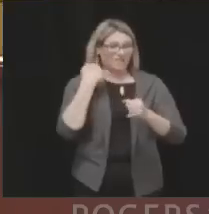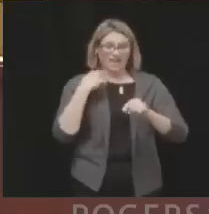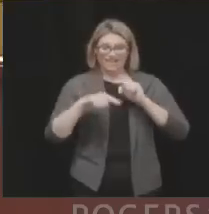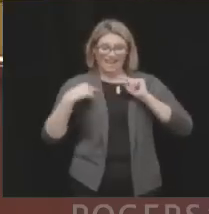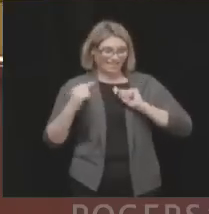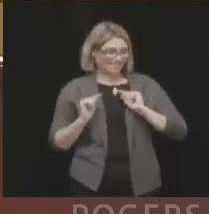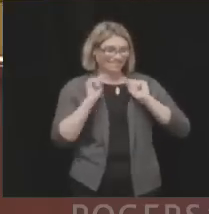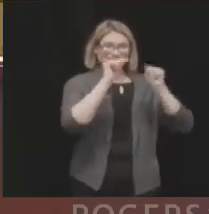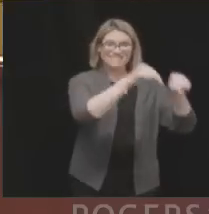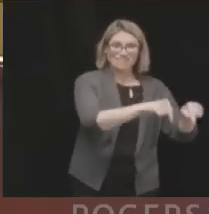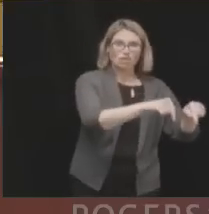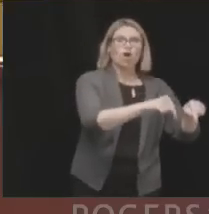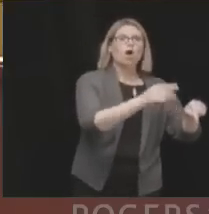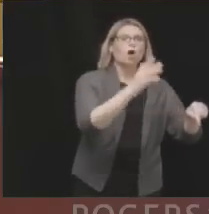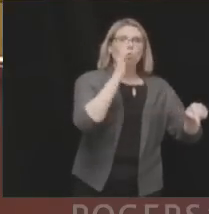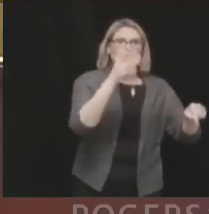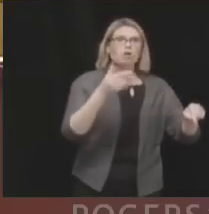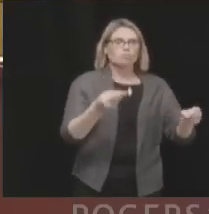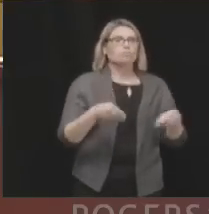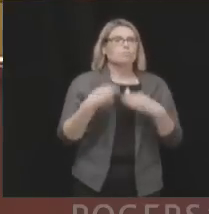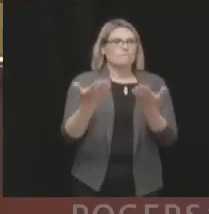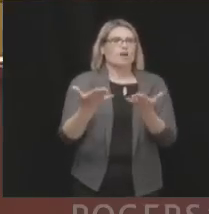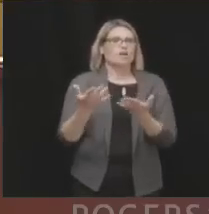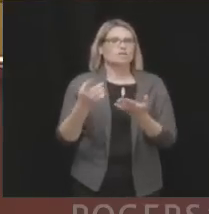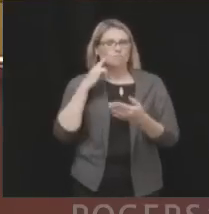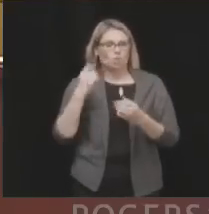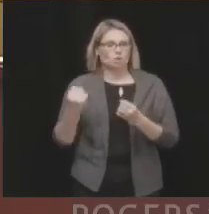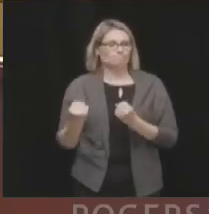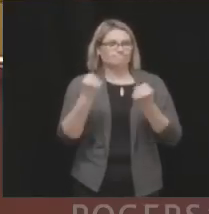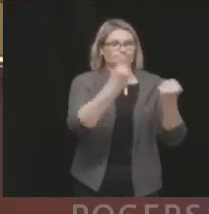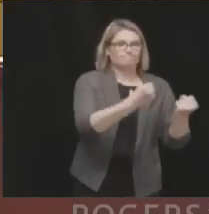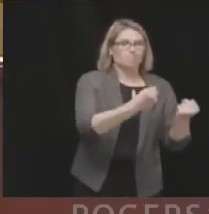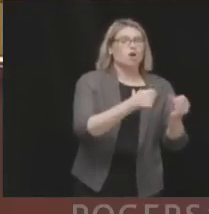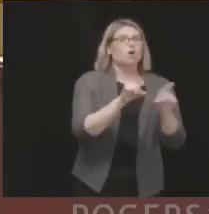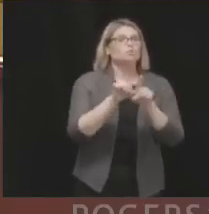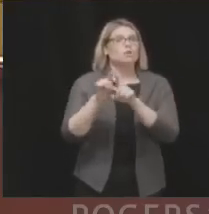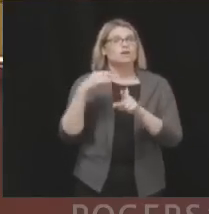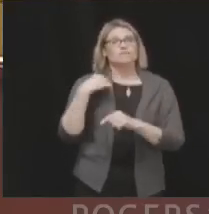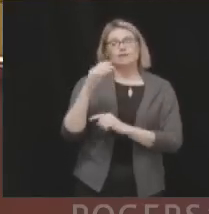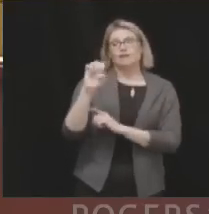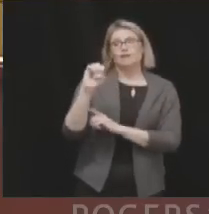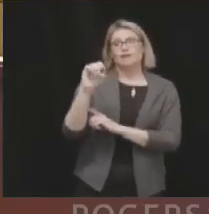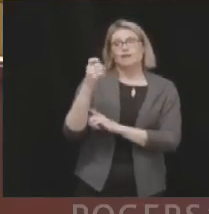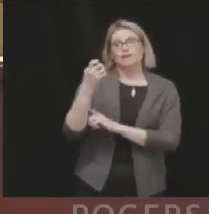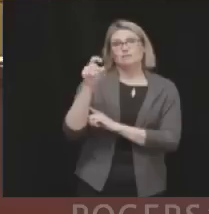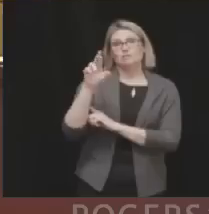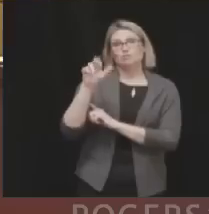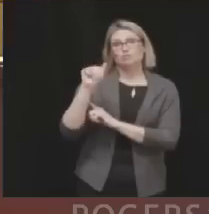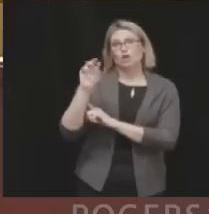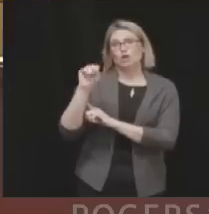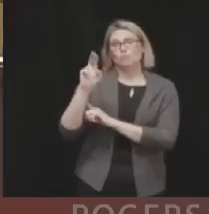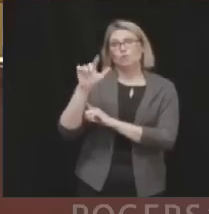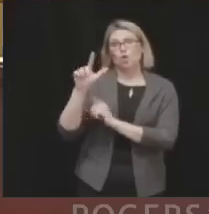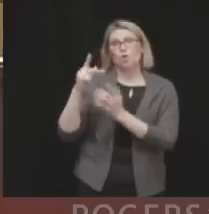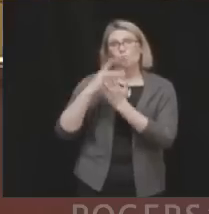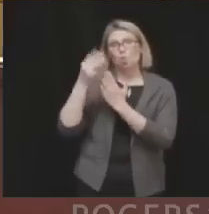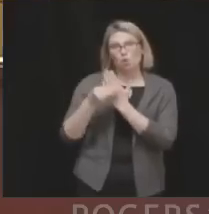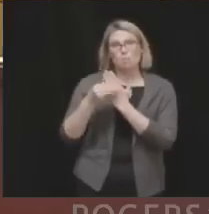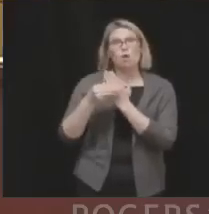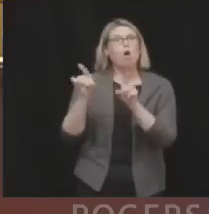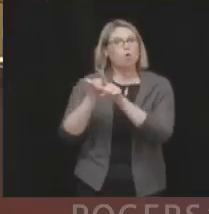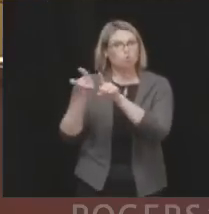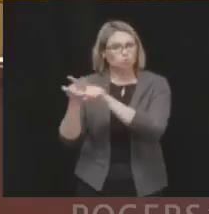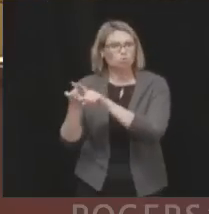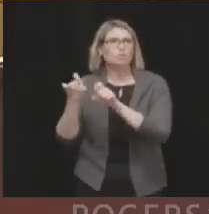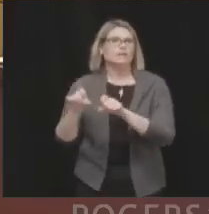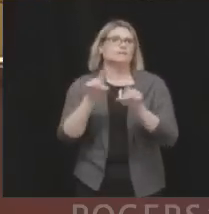great transportation to our multiple testing sites. Isabelle Rose, Radio-Canada.